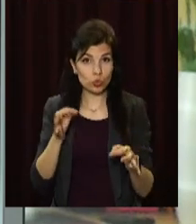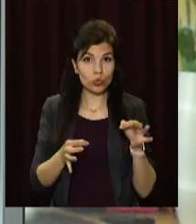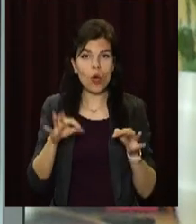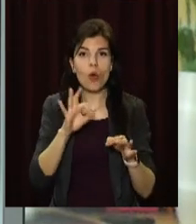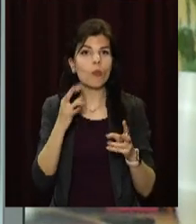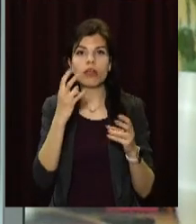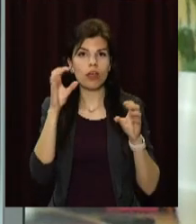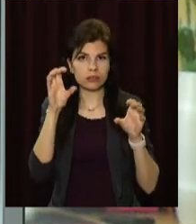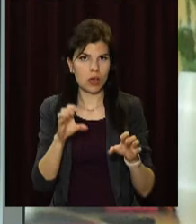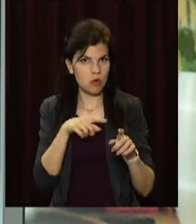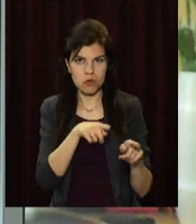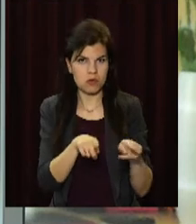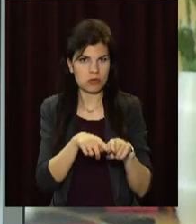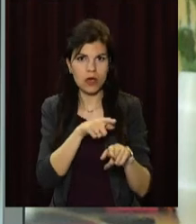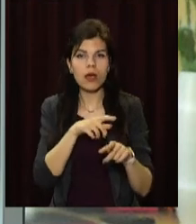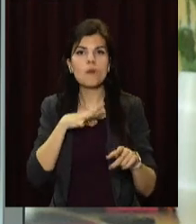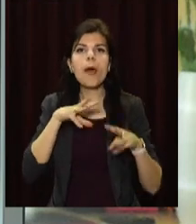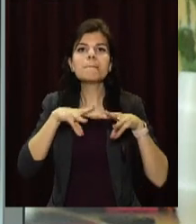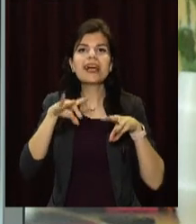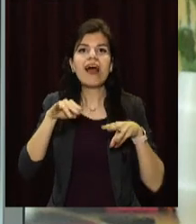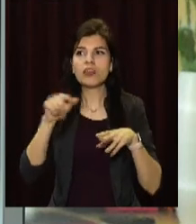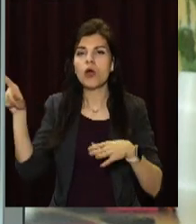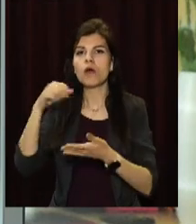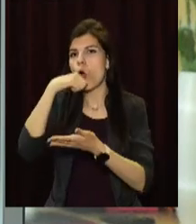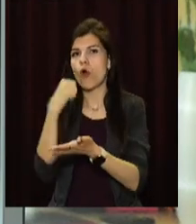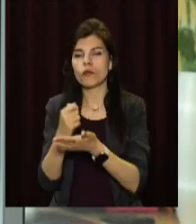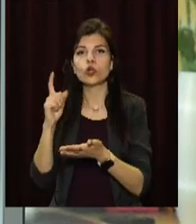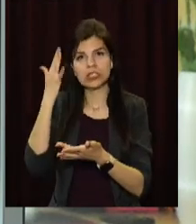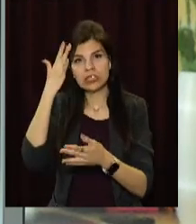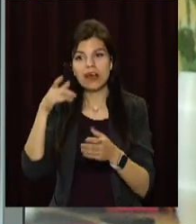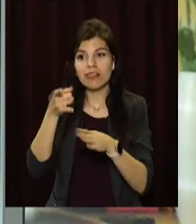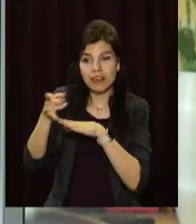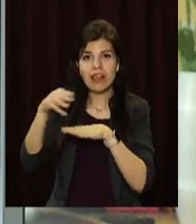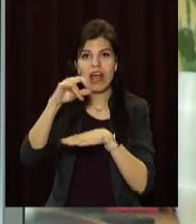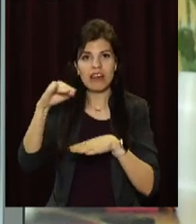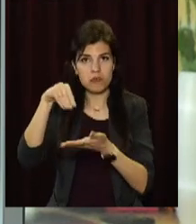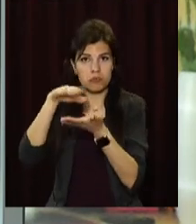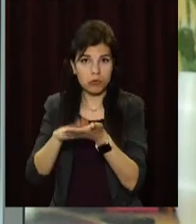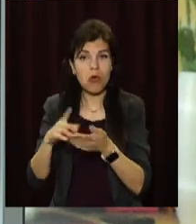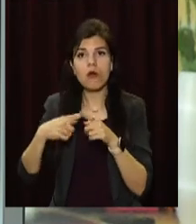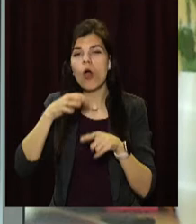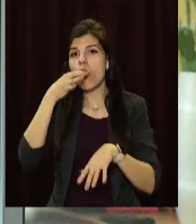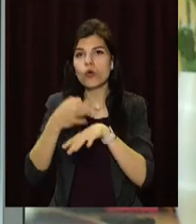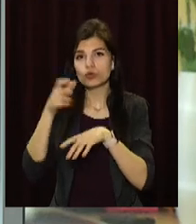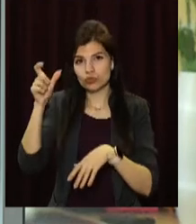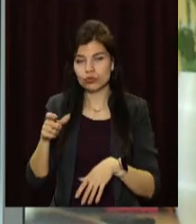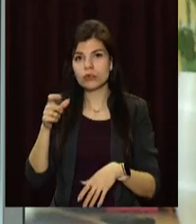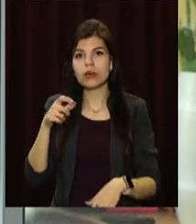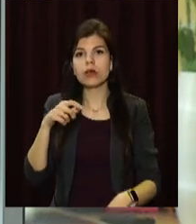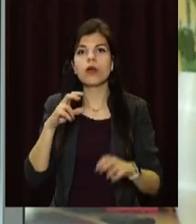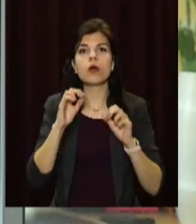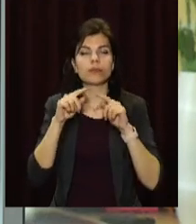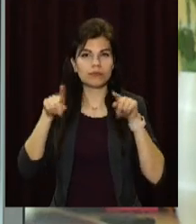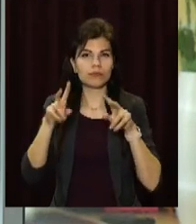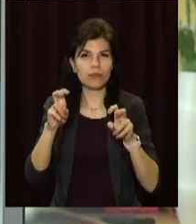про незаконність постанови Дніпровської міськради, що затверджує тарифи на паркування. Про це заявив голова громорганізації «Платформа